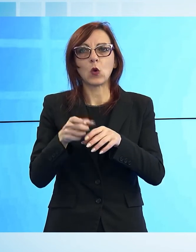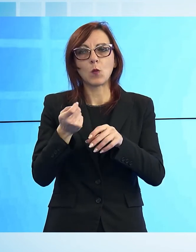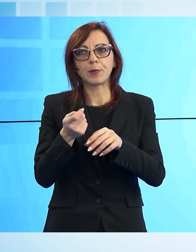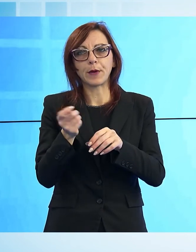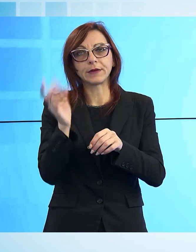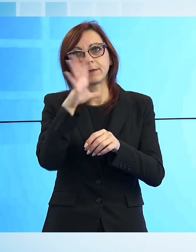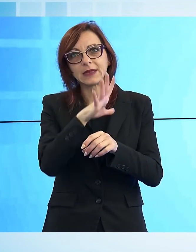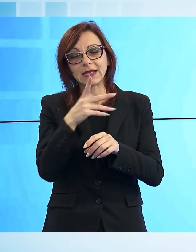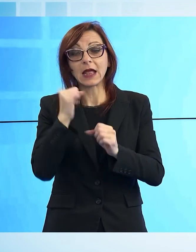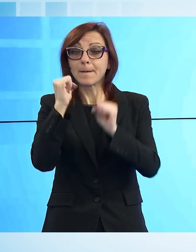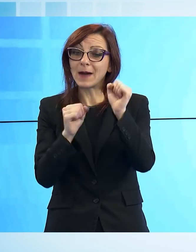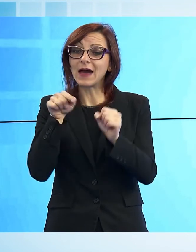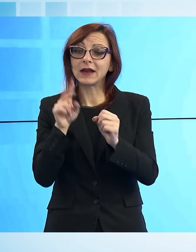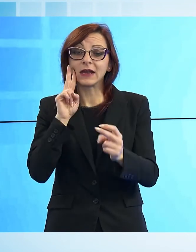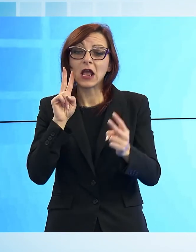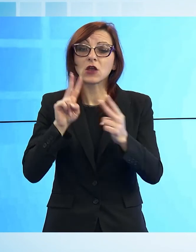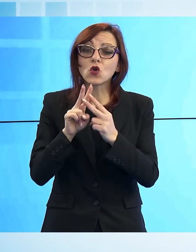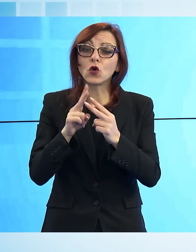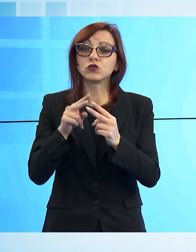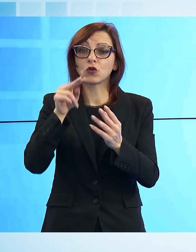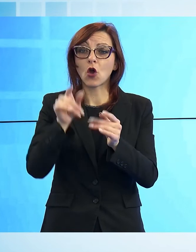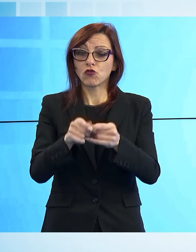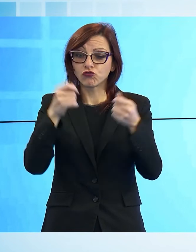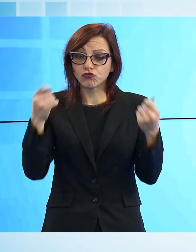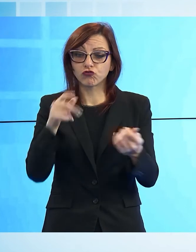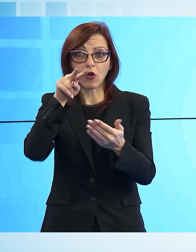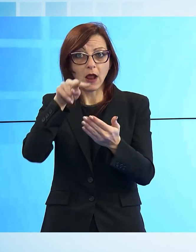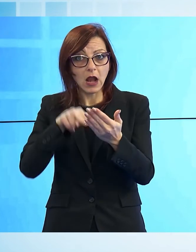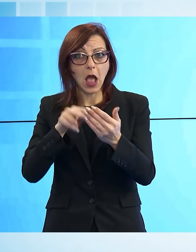è un ritrovo dove si può leggere il giornale, dove si può